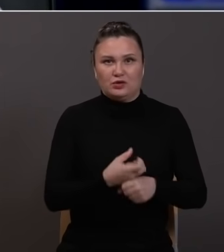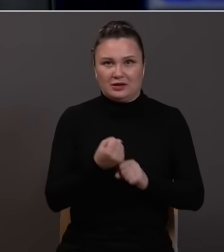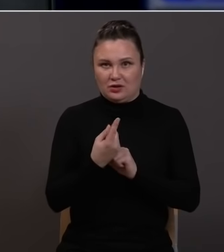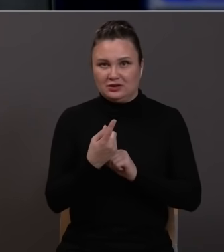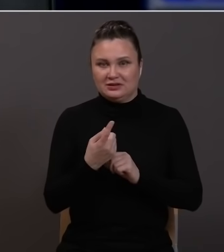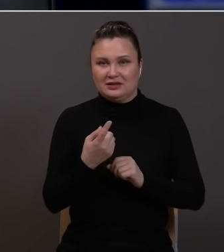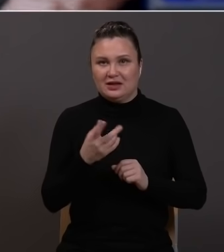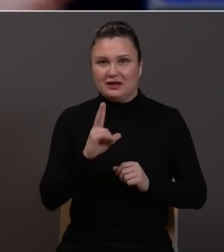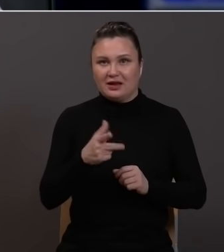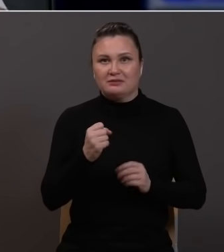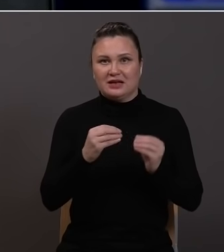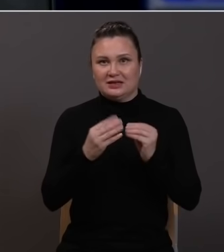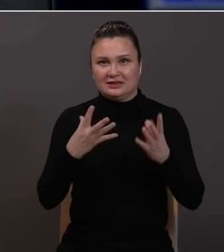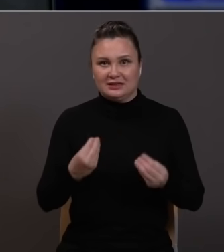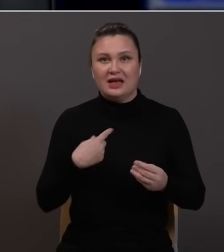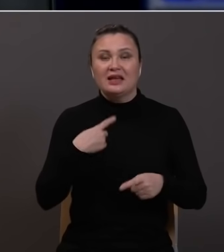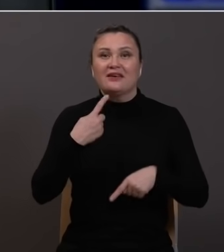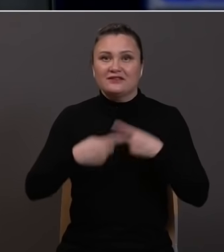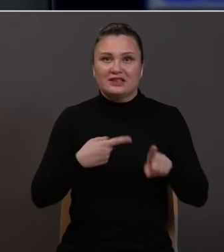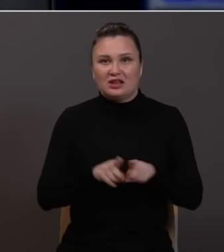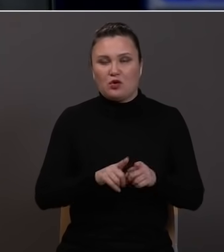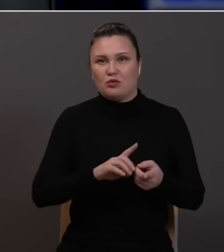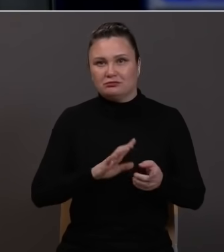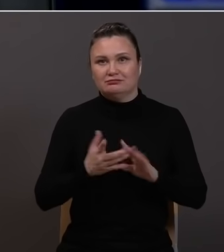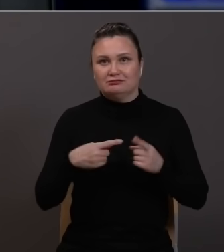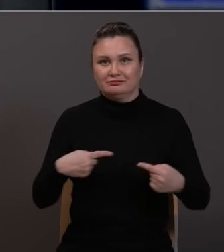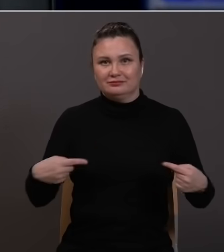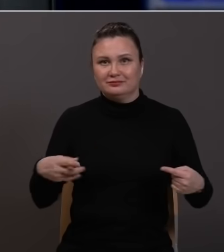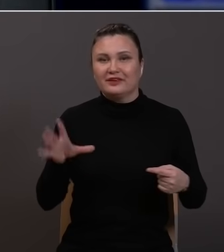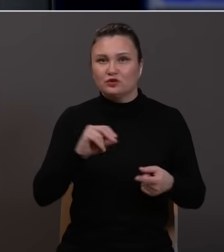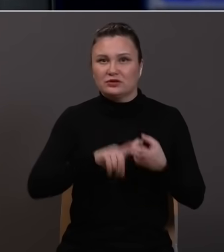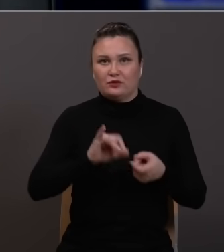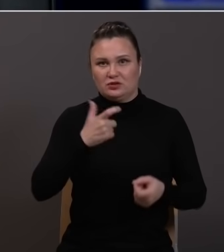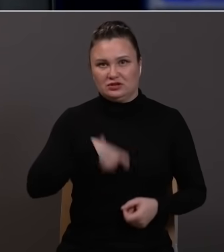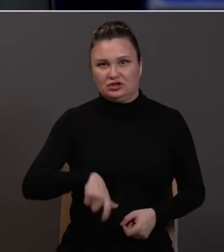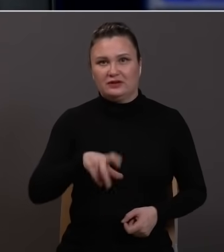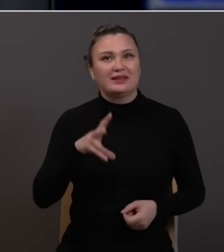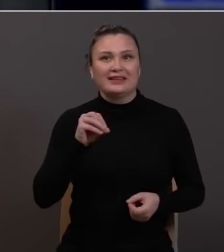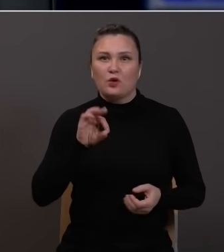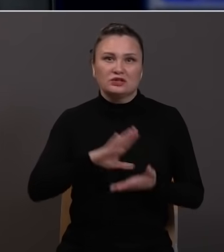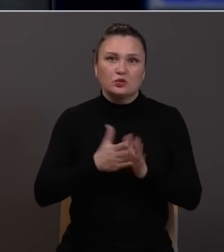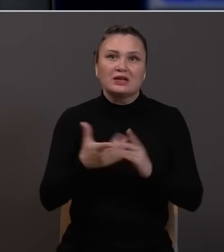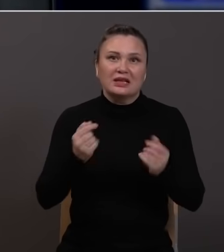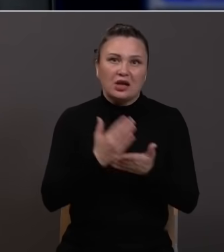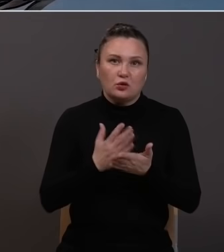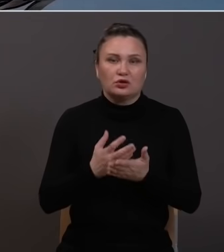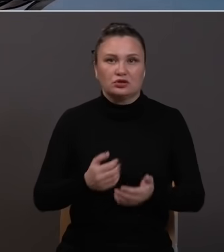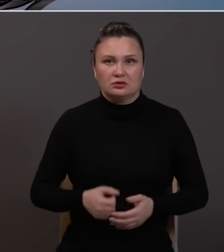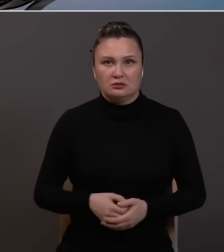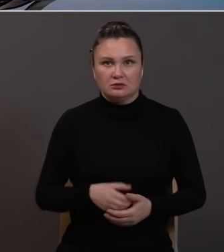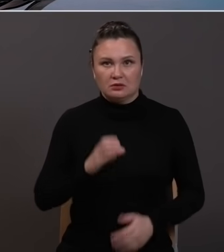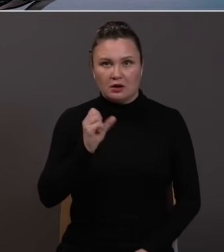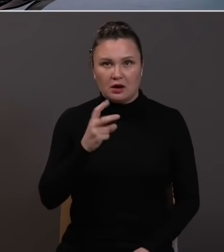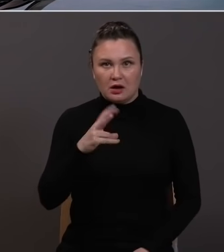килограмм за 10 дней. Поэтому тут это всегда вот такой вот компромисс, и все зависит только от тебя, не от ситуации, где ты находишься. Сало Китая, его